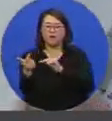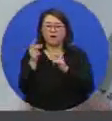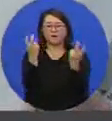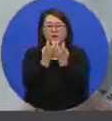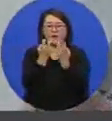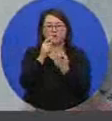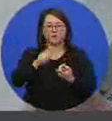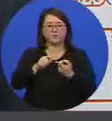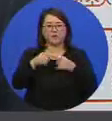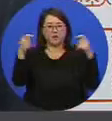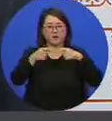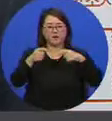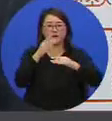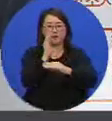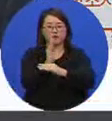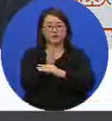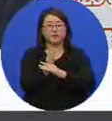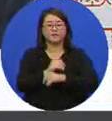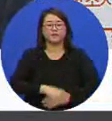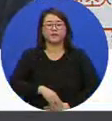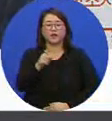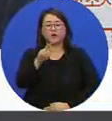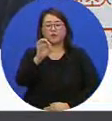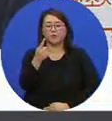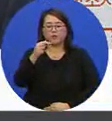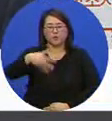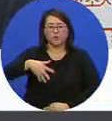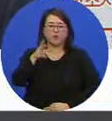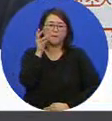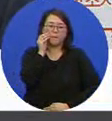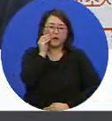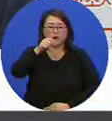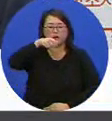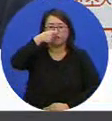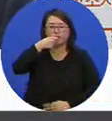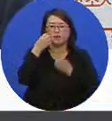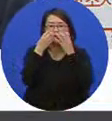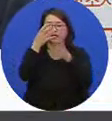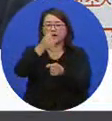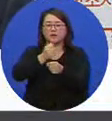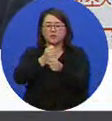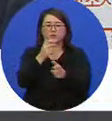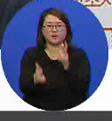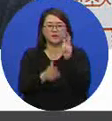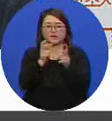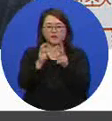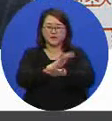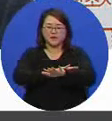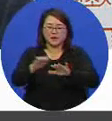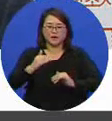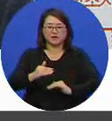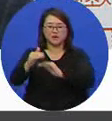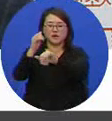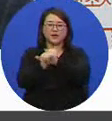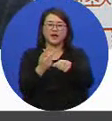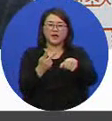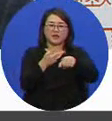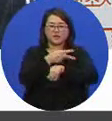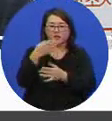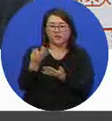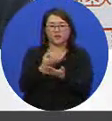논의했습니다. 옷 발효식품 가치 창조 사업을 내실 있게 추진하여 임실군의 신성장 동력산업으로 육성해